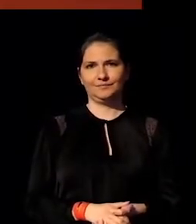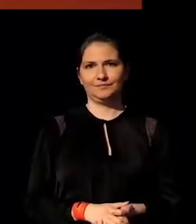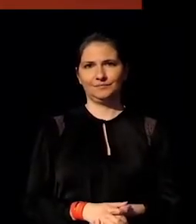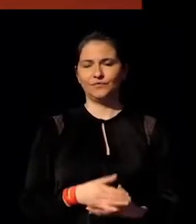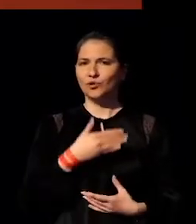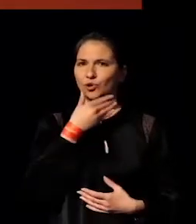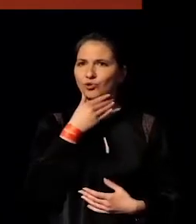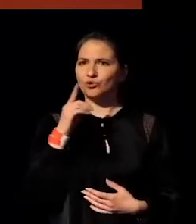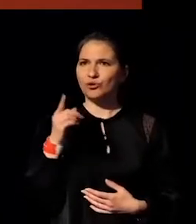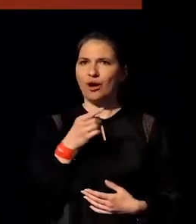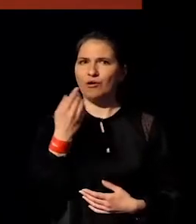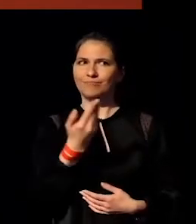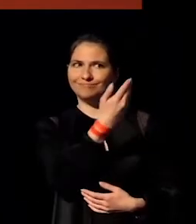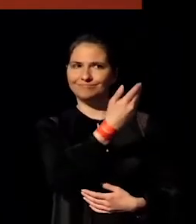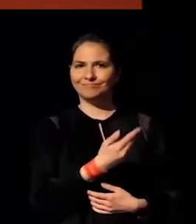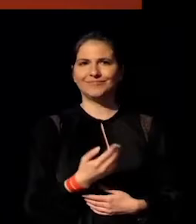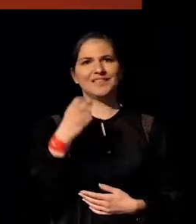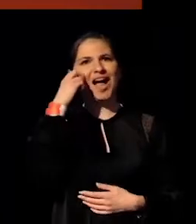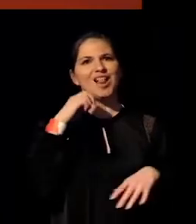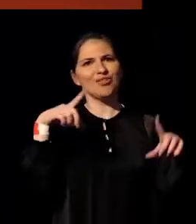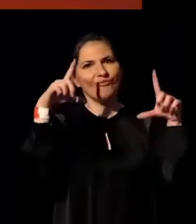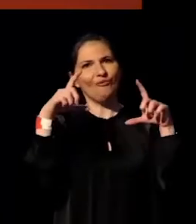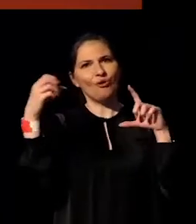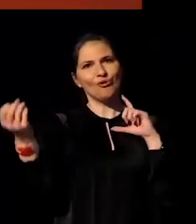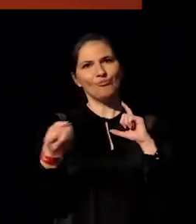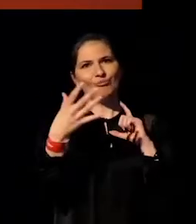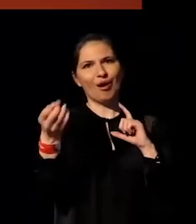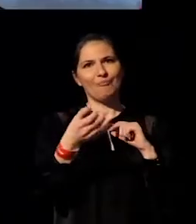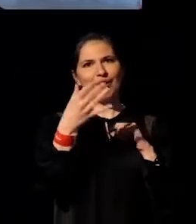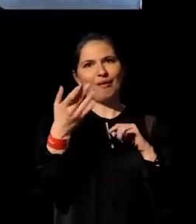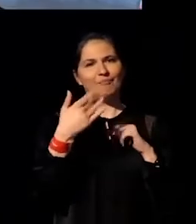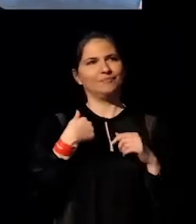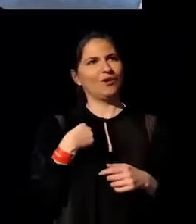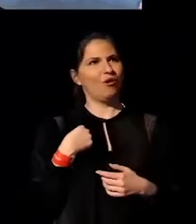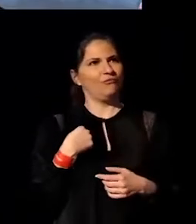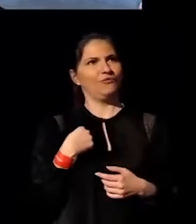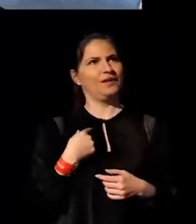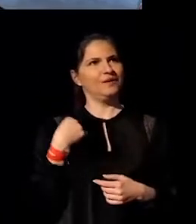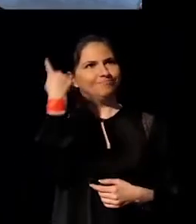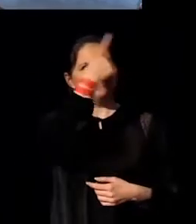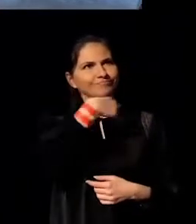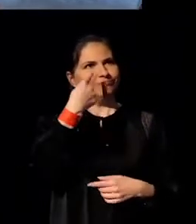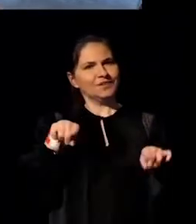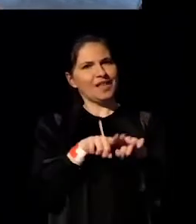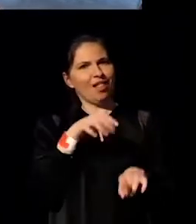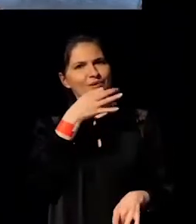Schön auch, dass die alten Bilder rausgekramt wurden. Keinen Tag gealtert seitdem.